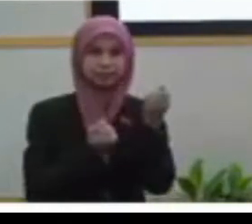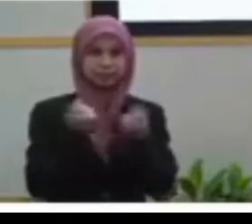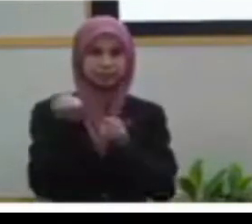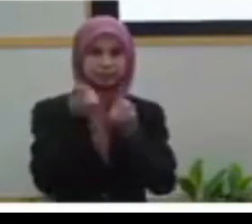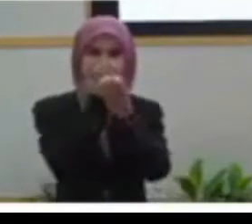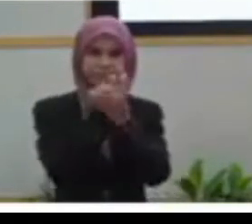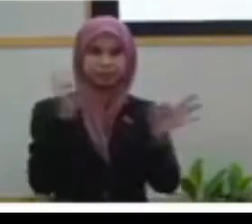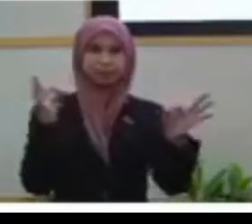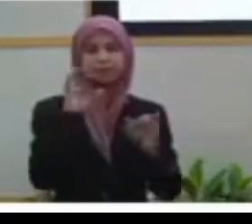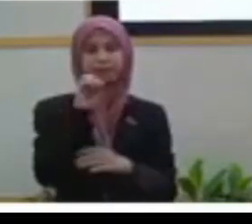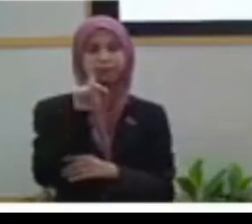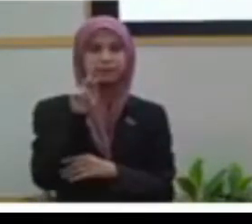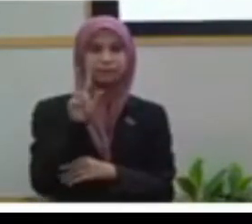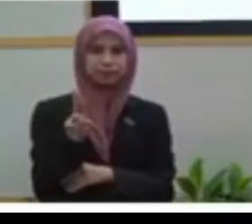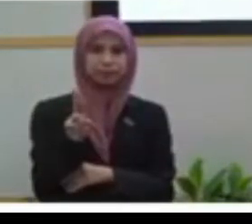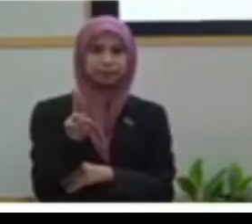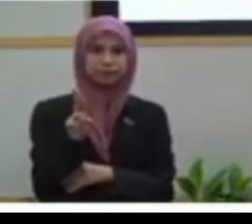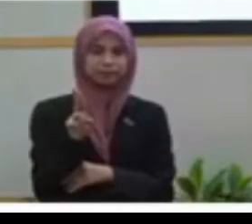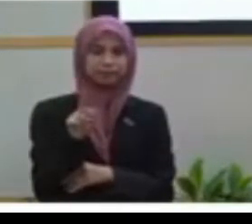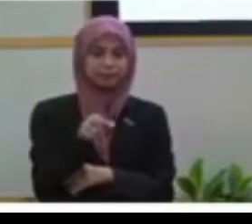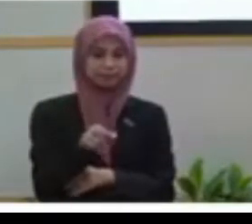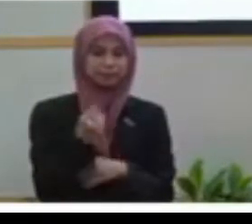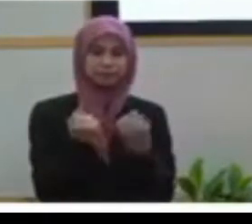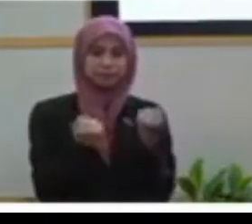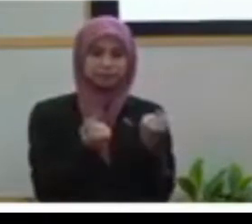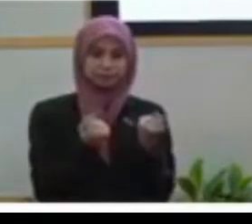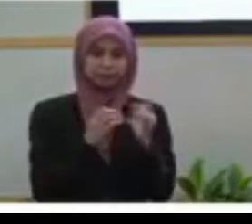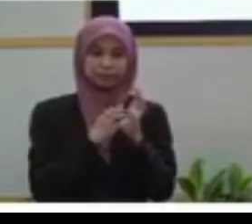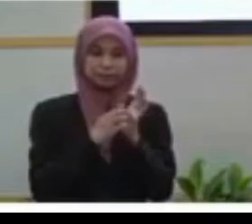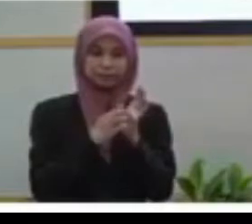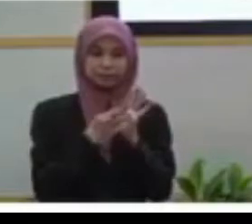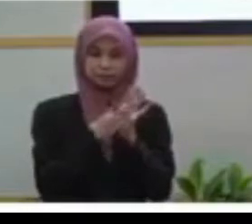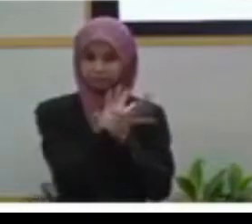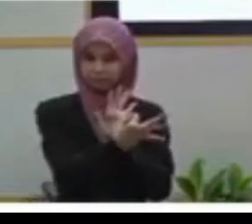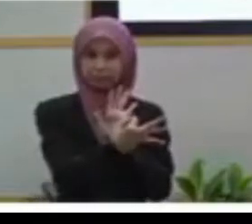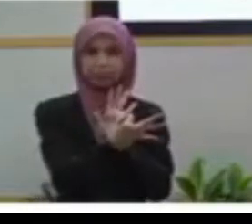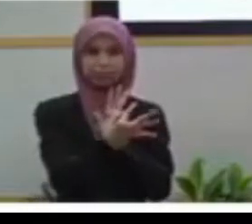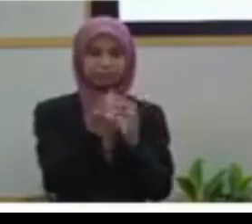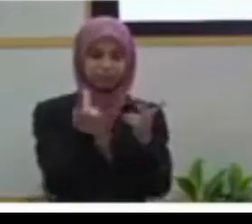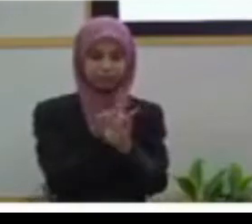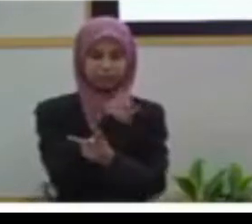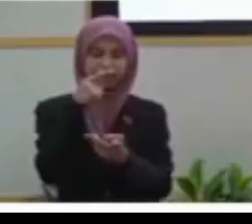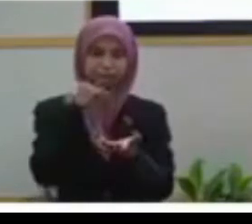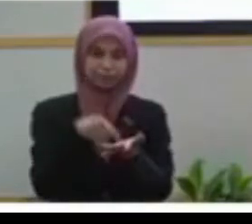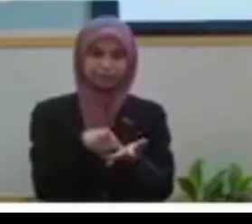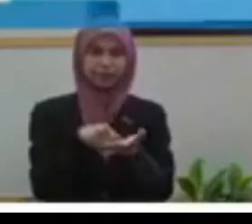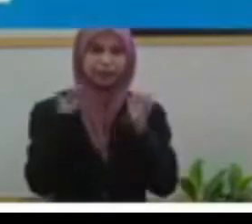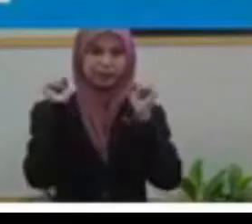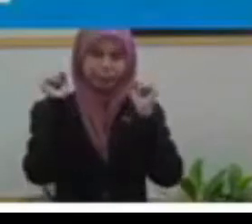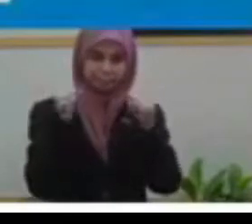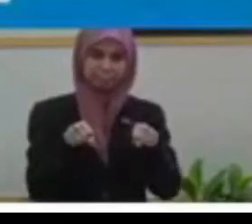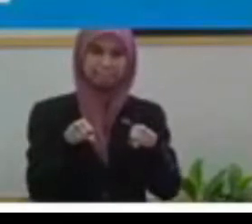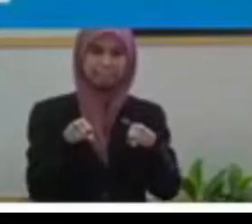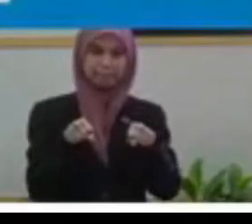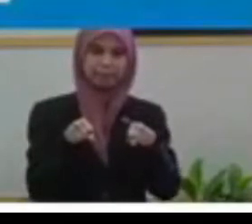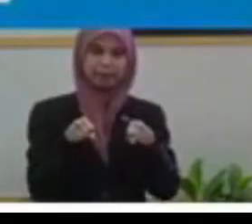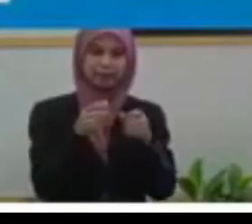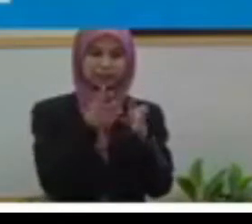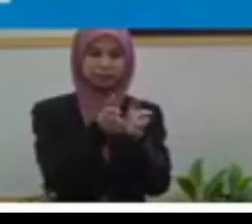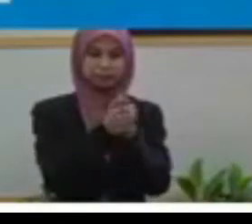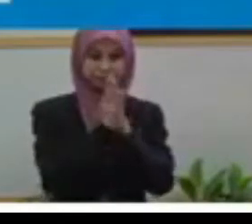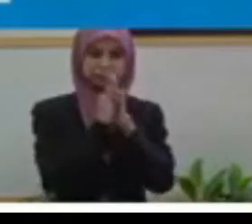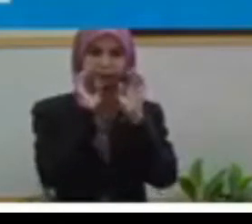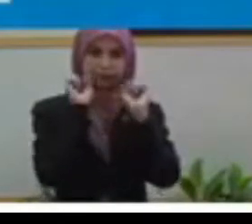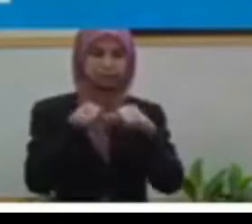percuma OKU. Stiker kenderaan percuma OKU pada kali ini boleh dimohon